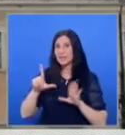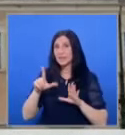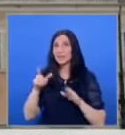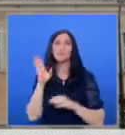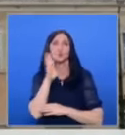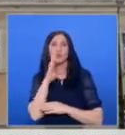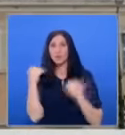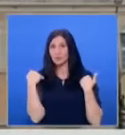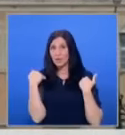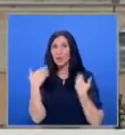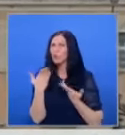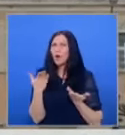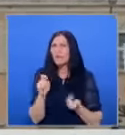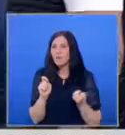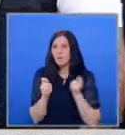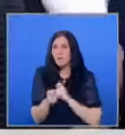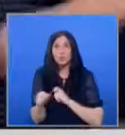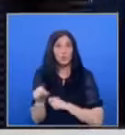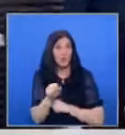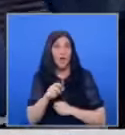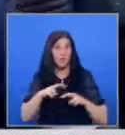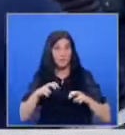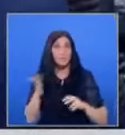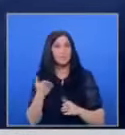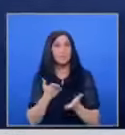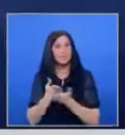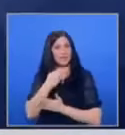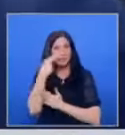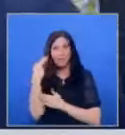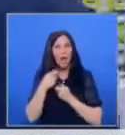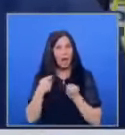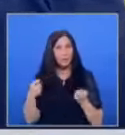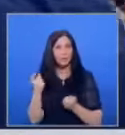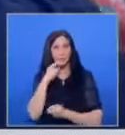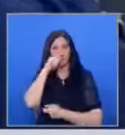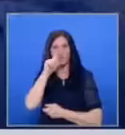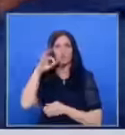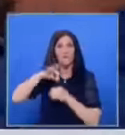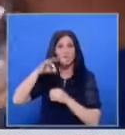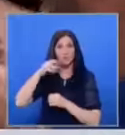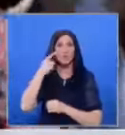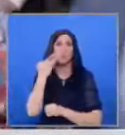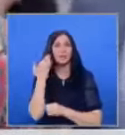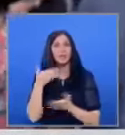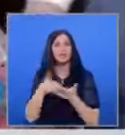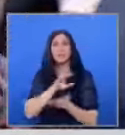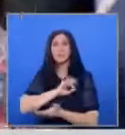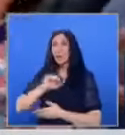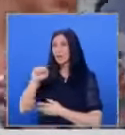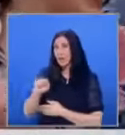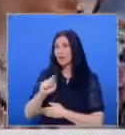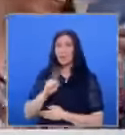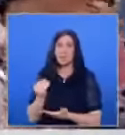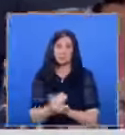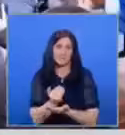студенти и до какви промени ще доведе разследването и беше сред темите в кампанията. Особено важен е вотът на младите и за да го спечелят партиите